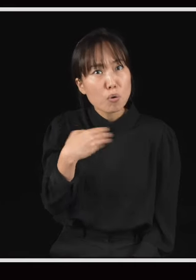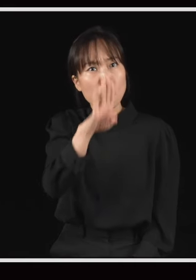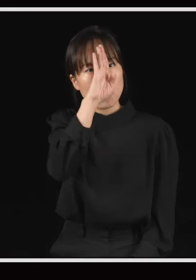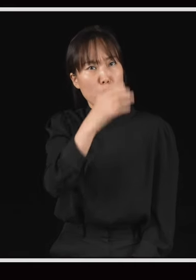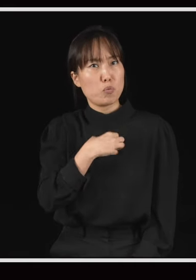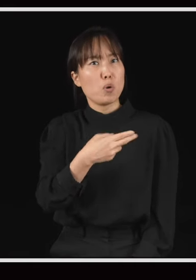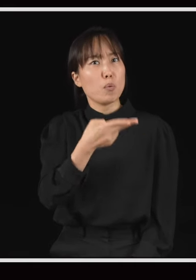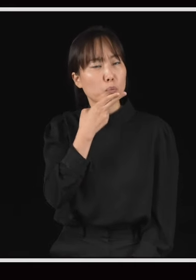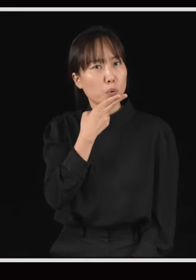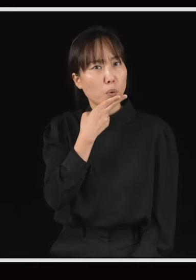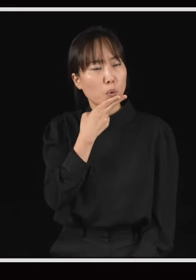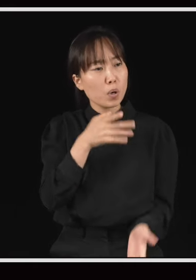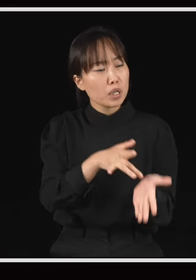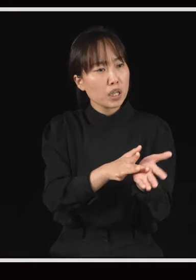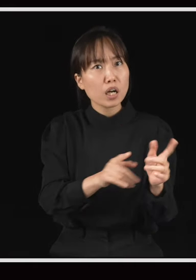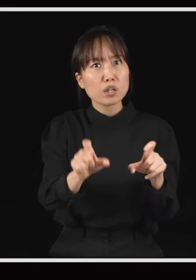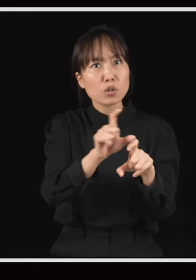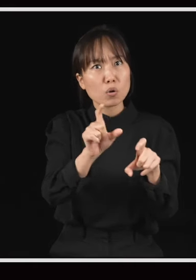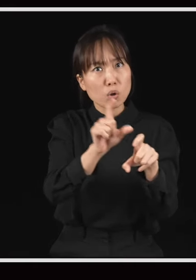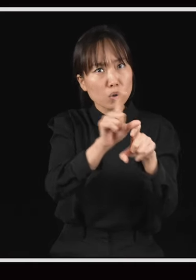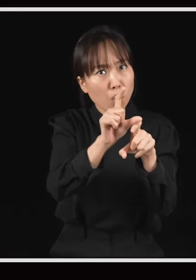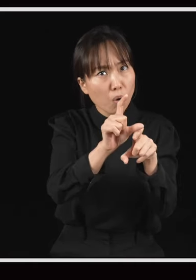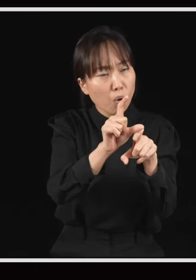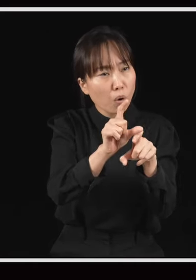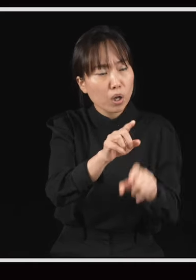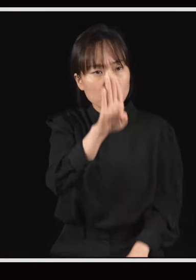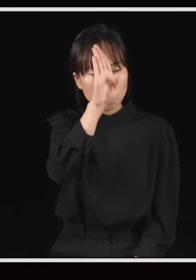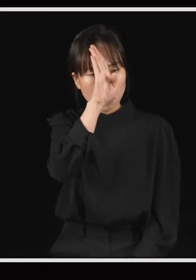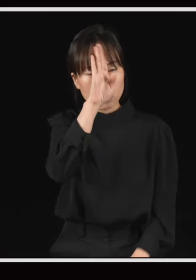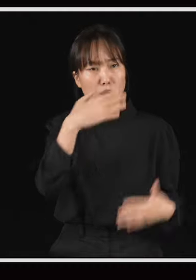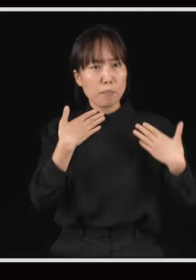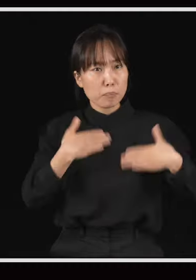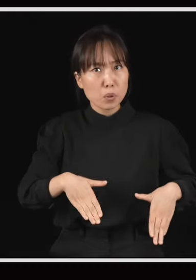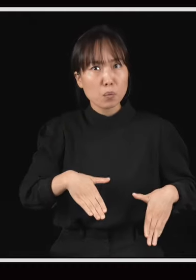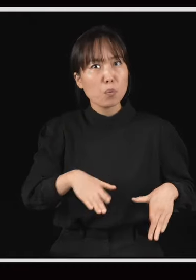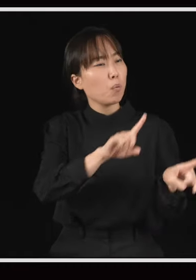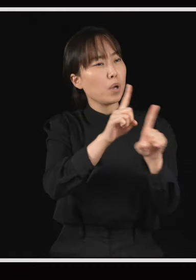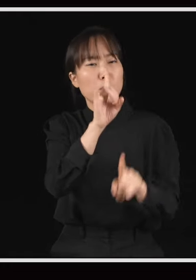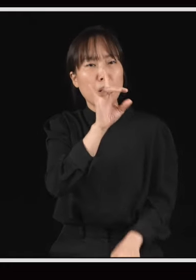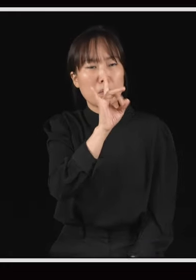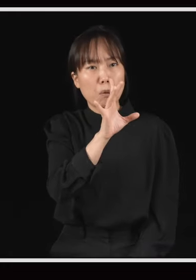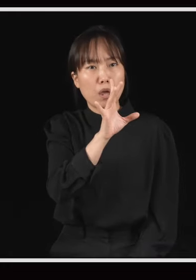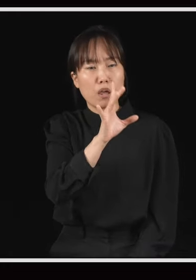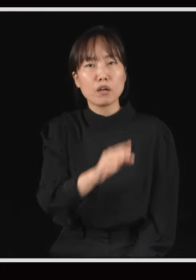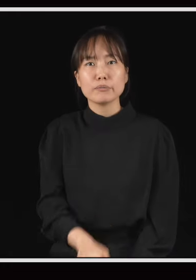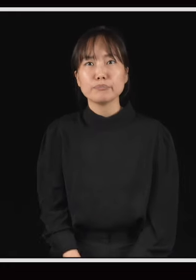않아요. 이거를 더 먹는다 그래서 어떤 병을 낫게 예를 들어 피로 회복이 되지 않아요.